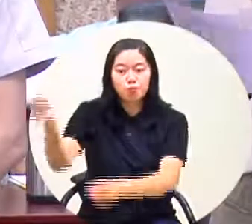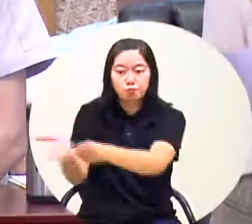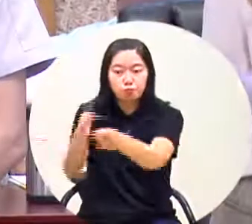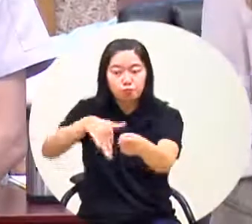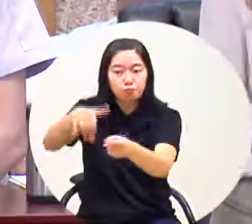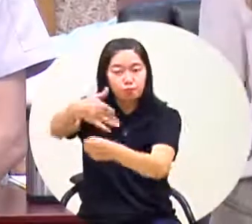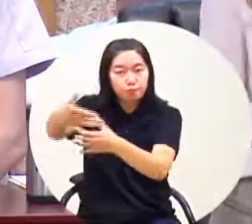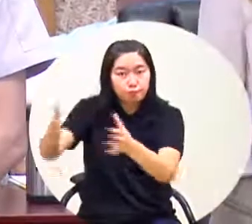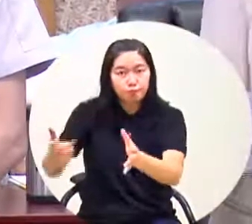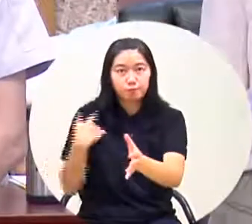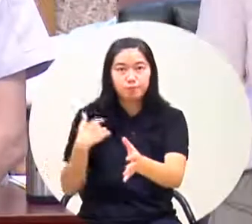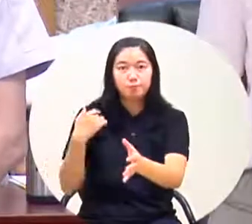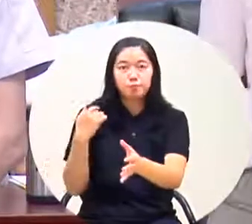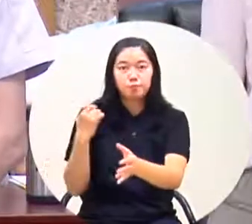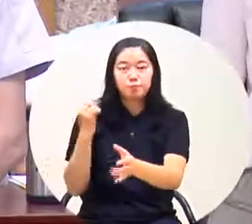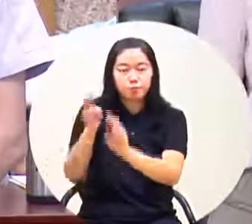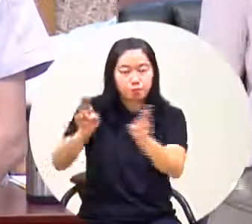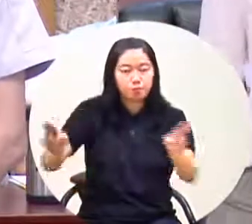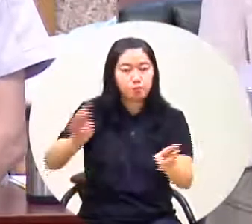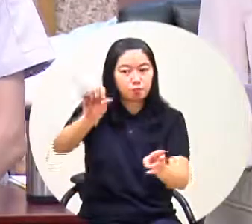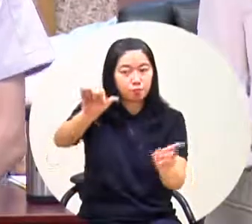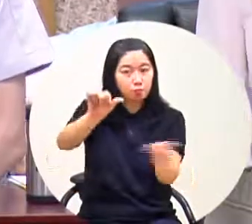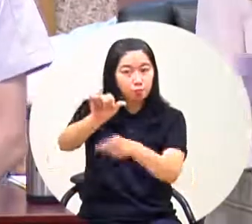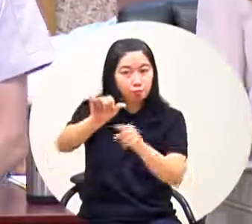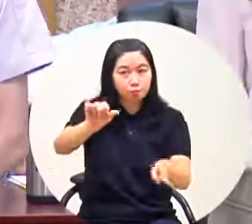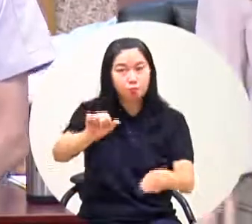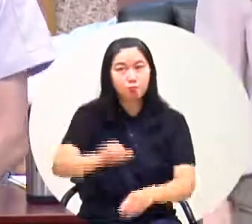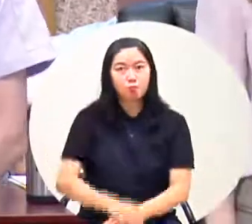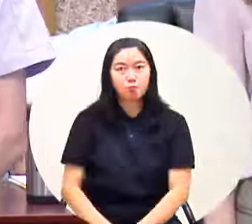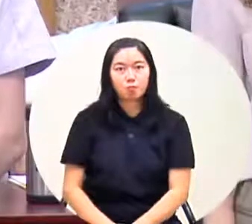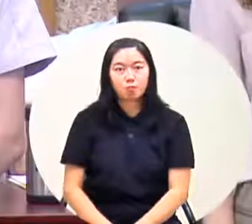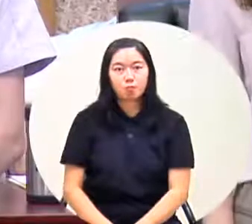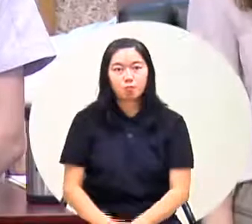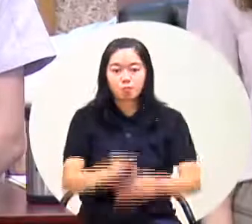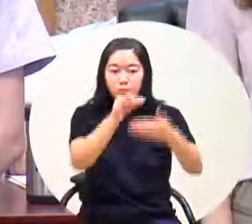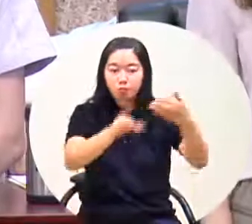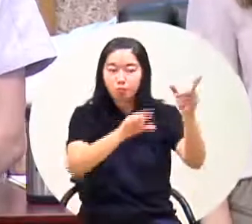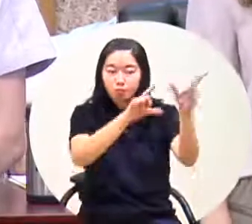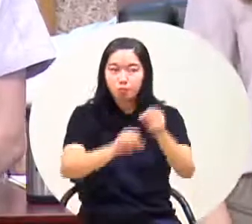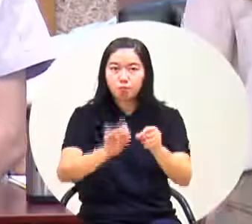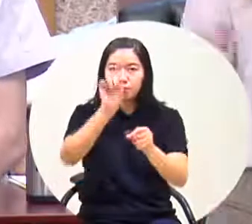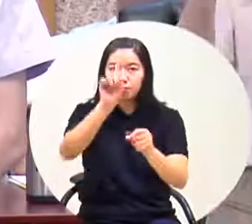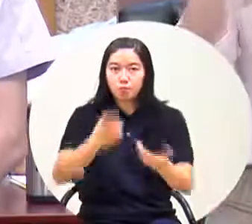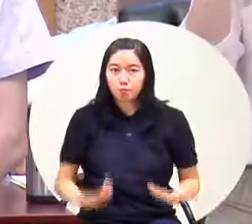他们请了15个人。按照现在的一例一休，